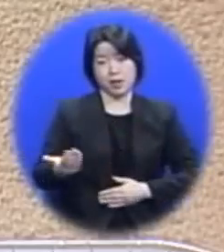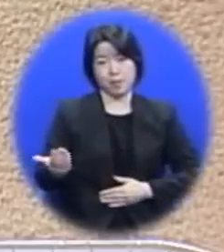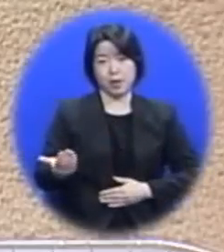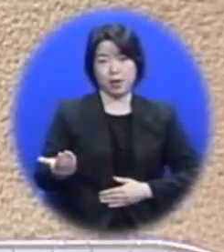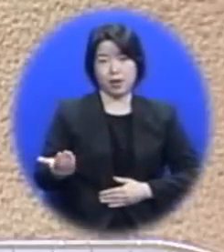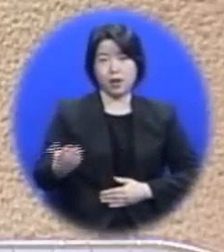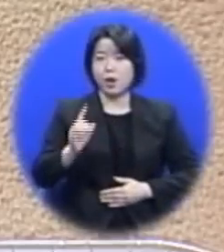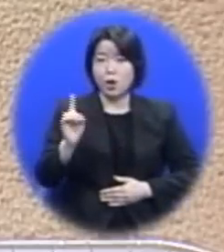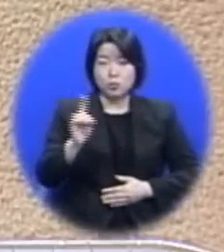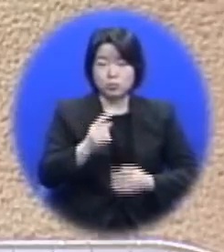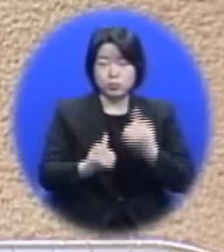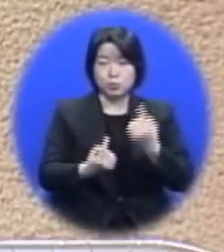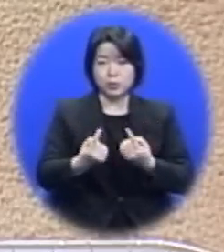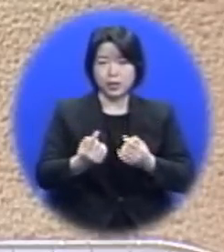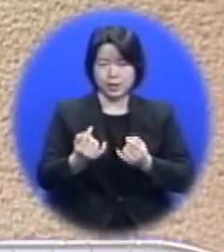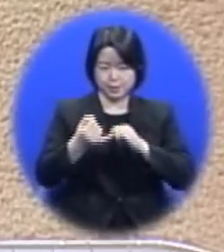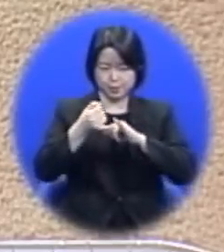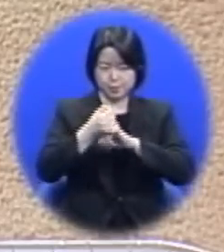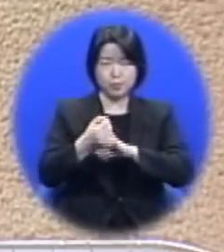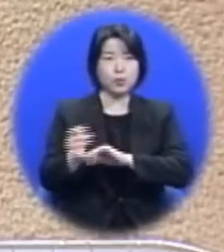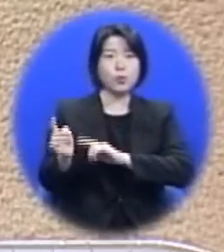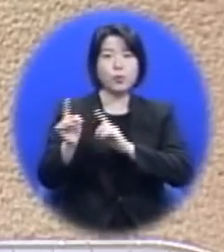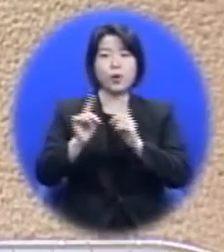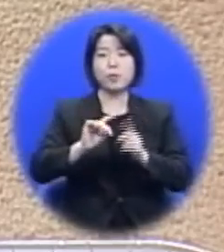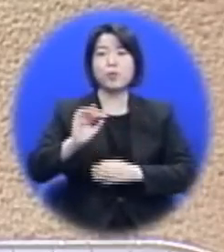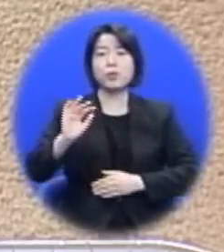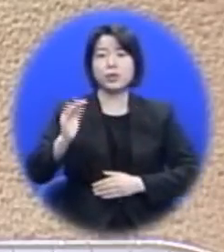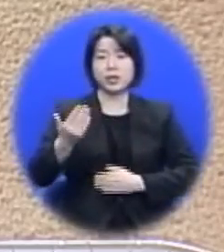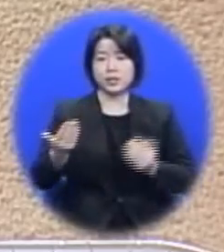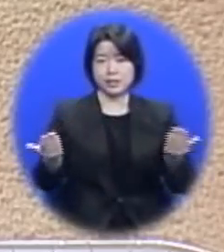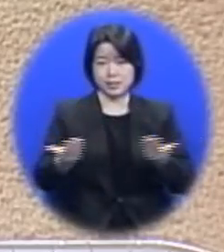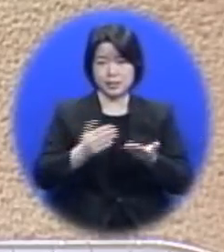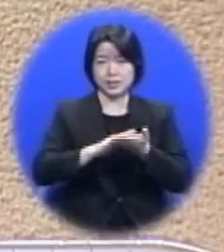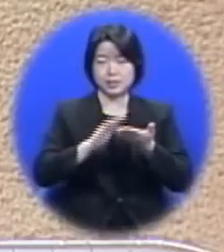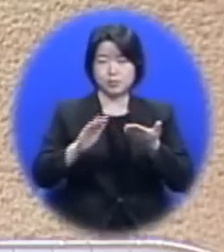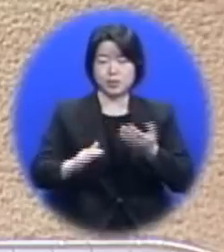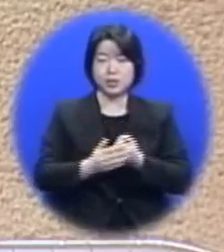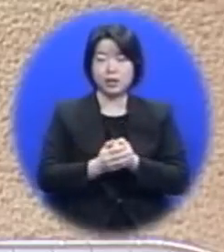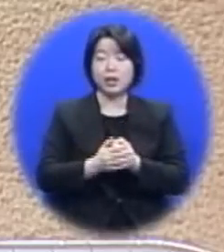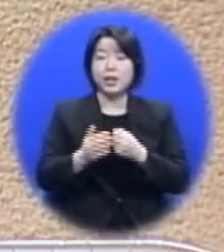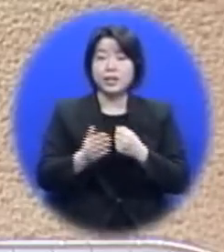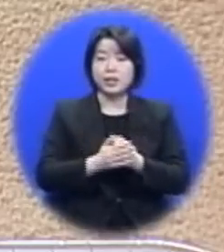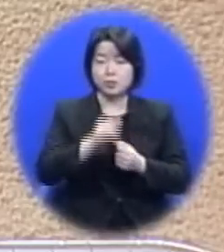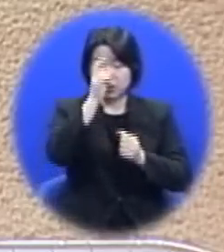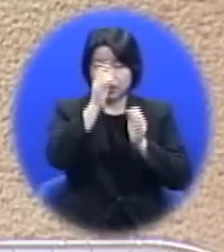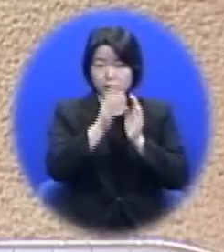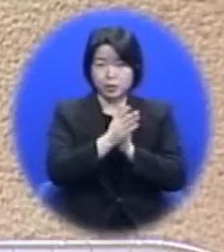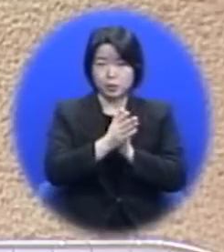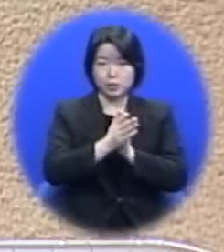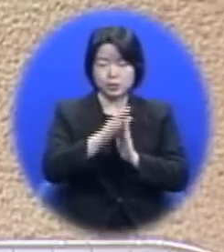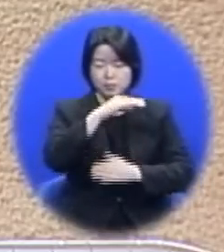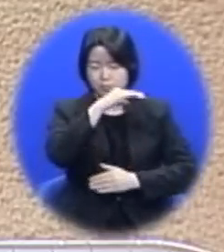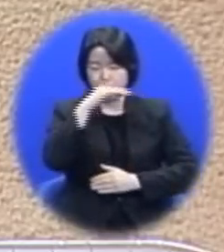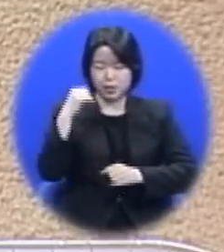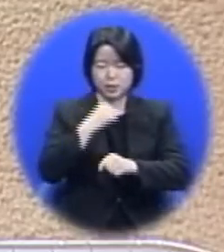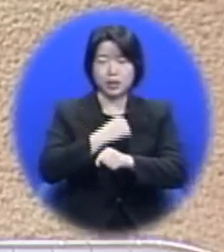무엇보다도 반드시 회복되어야 될 일이라고 생각이 듭니다. 그래서 기도를 제대로 해보고 싶은